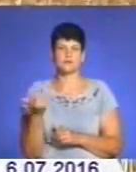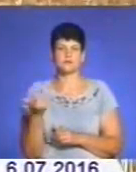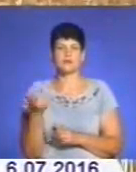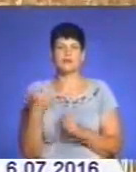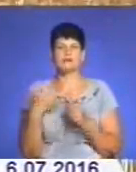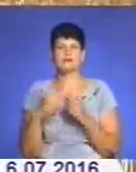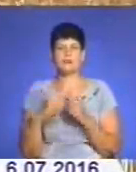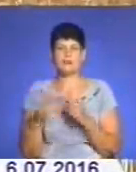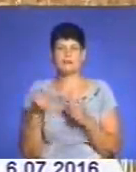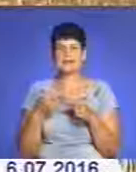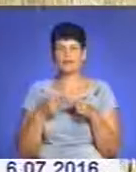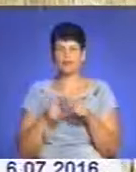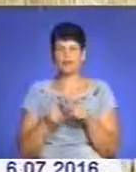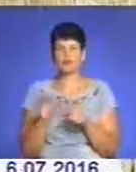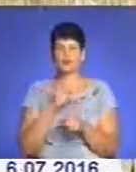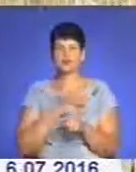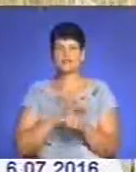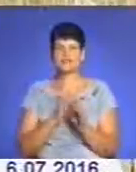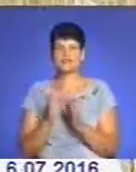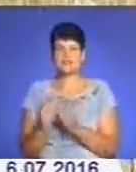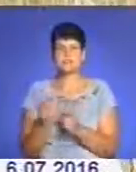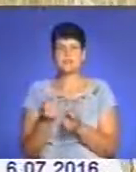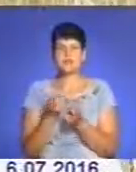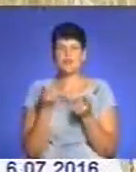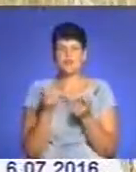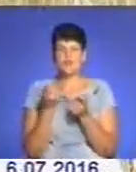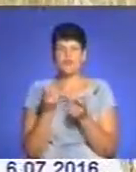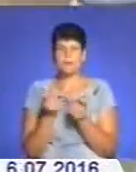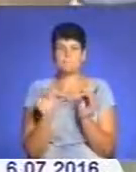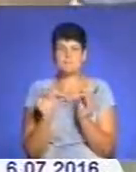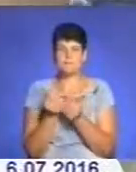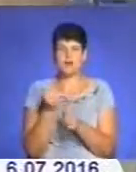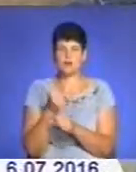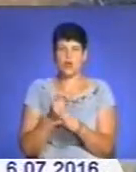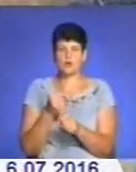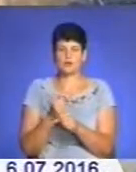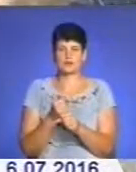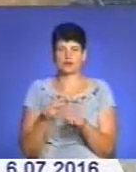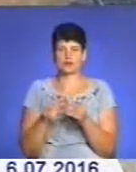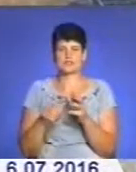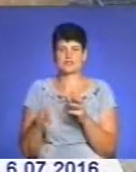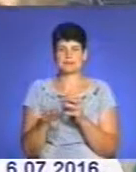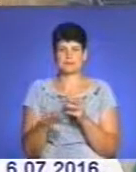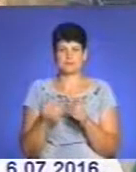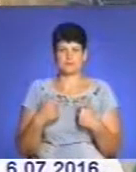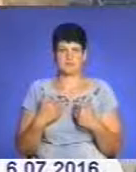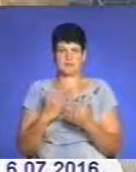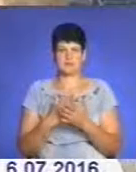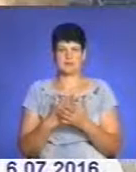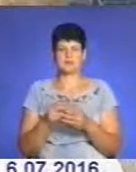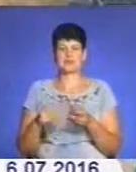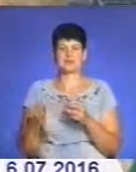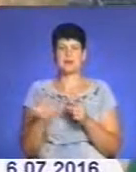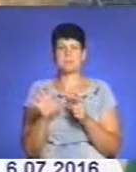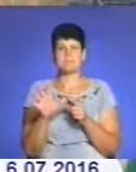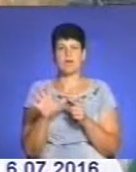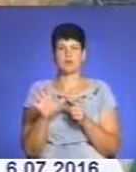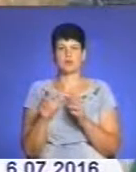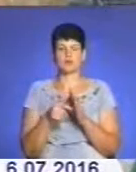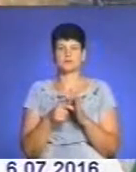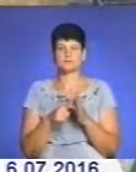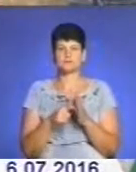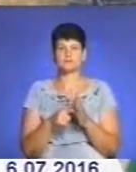технологій використовували системи нульового та мінімального обробітку землі. Ми знаходимося на землях 5-го кластеру,